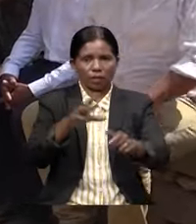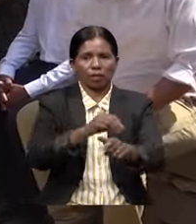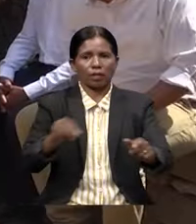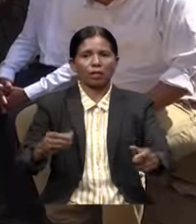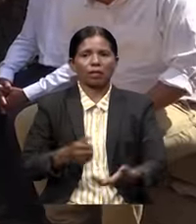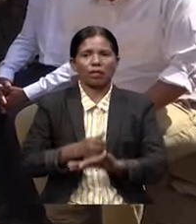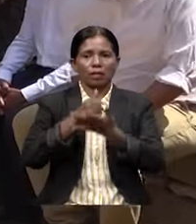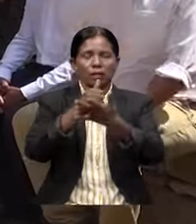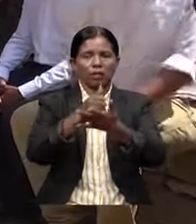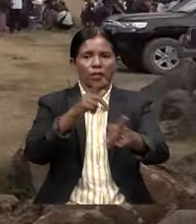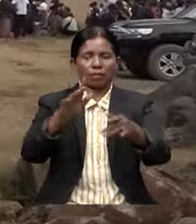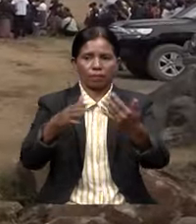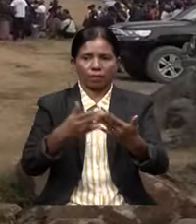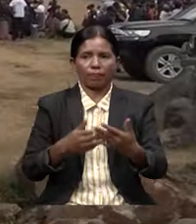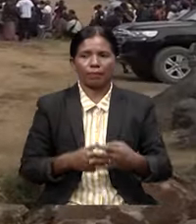bele facilita turista sira